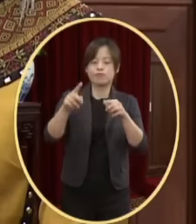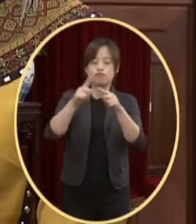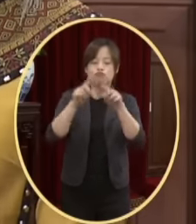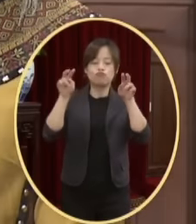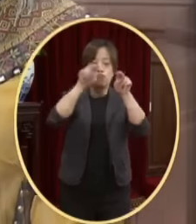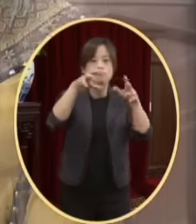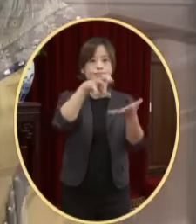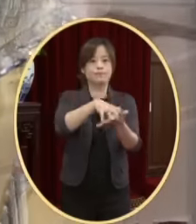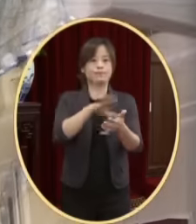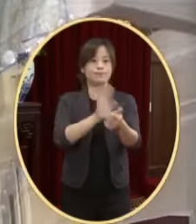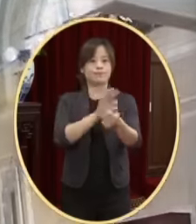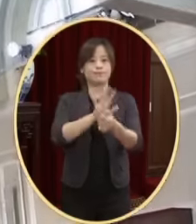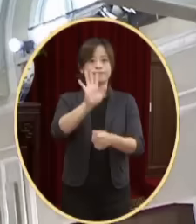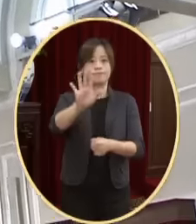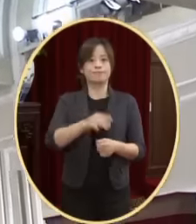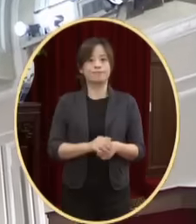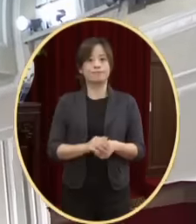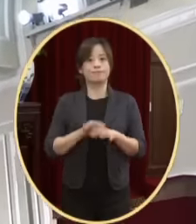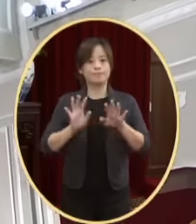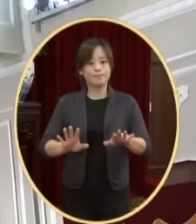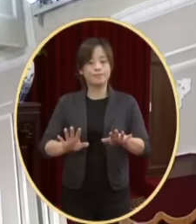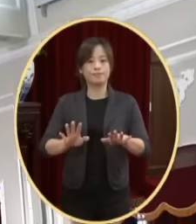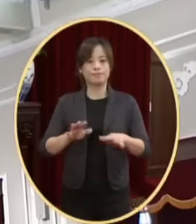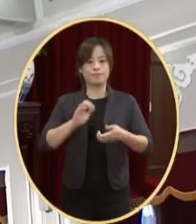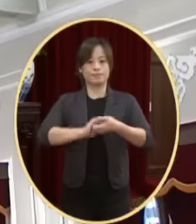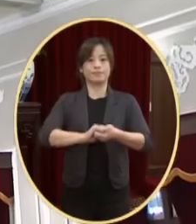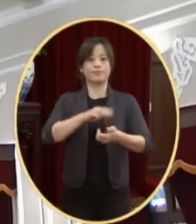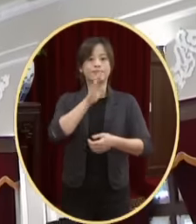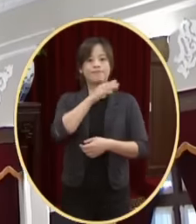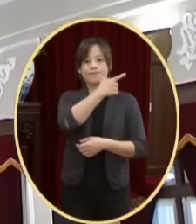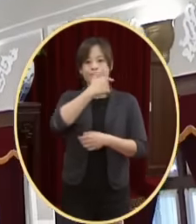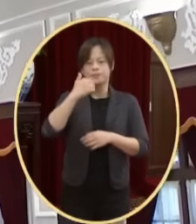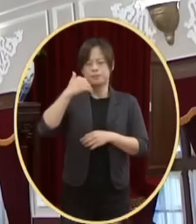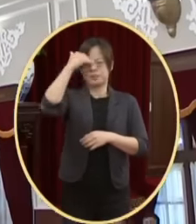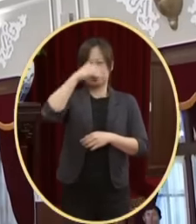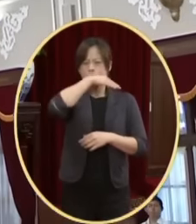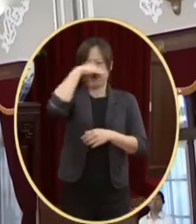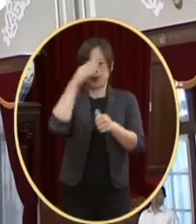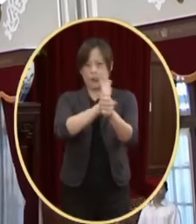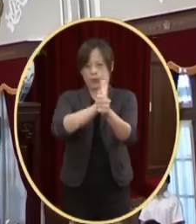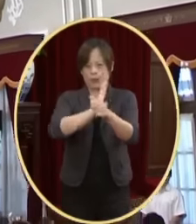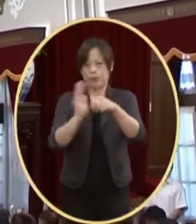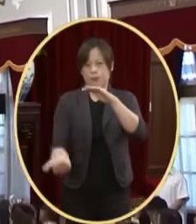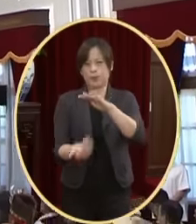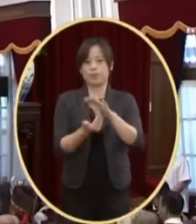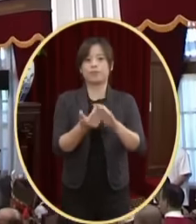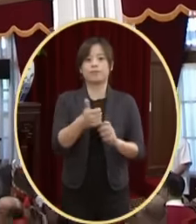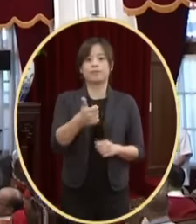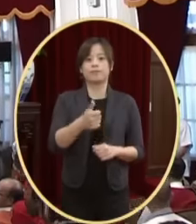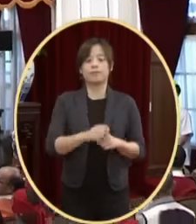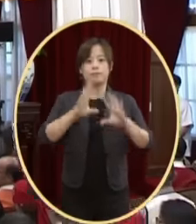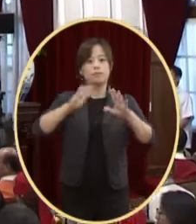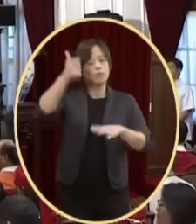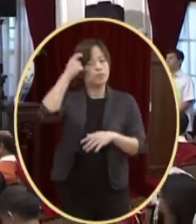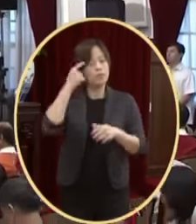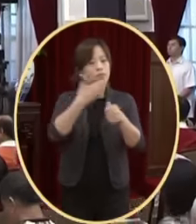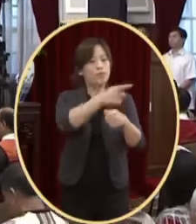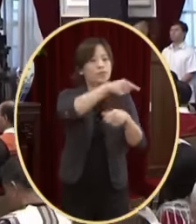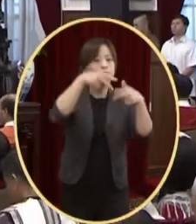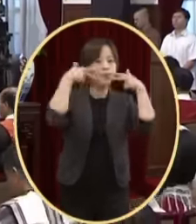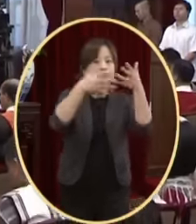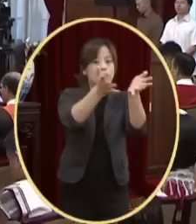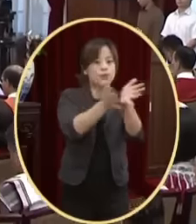今天的典礼。今天绝对是最高规格的 国家典礼。总统想要让我们原